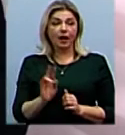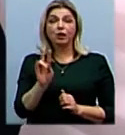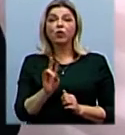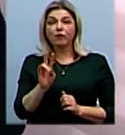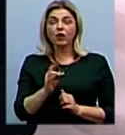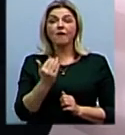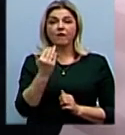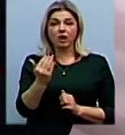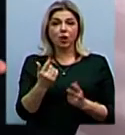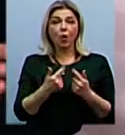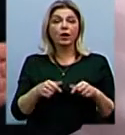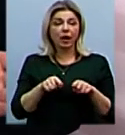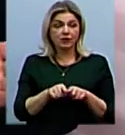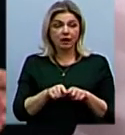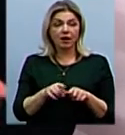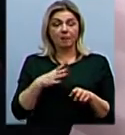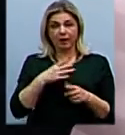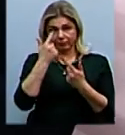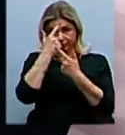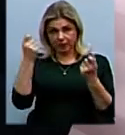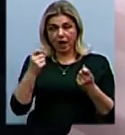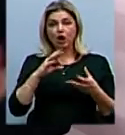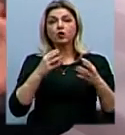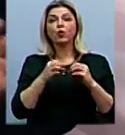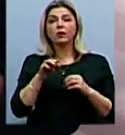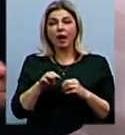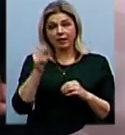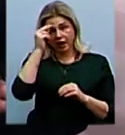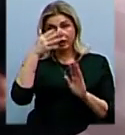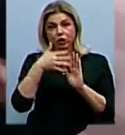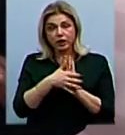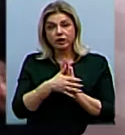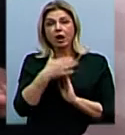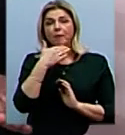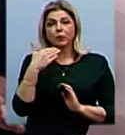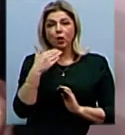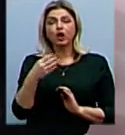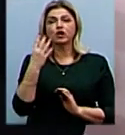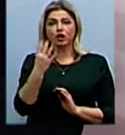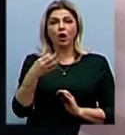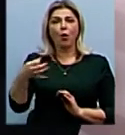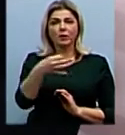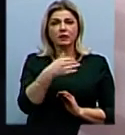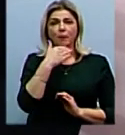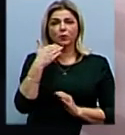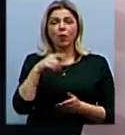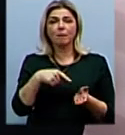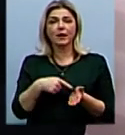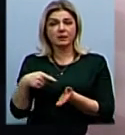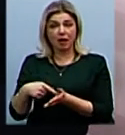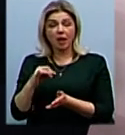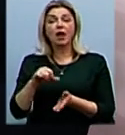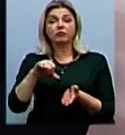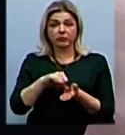громадська організація разом з іншими оприлюднила результати дослідження по багатьох містах, в 4 областях, якщо не помиляюсь, в тому числі там був і Миколаїв,